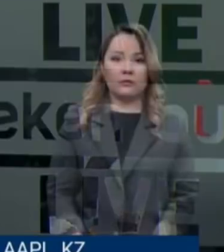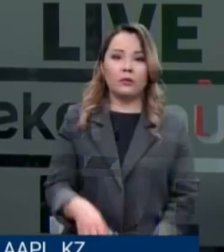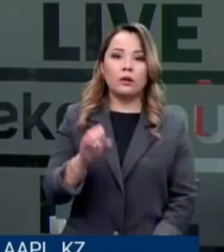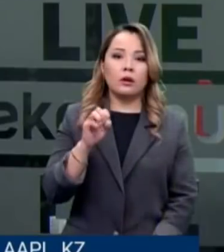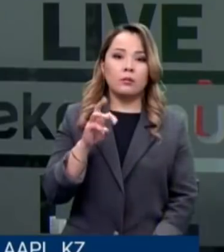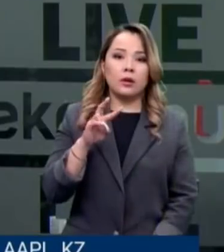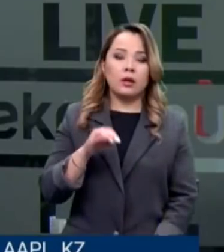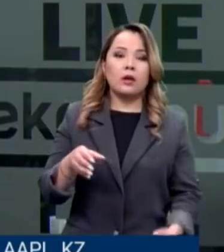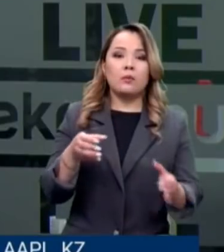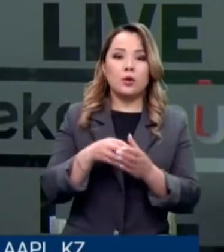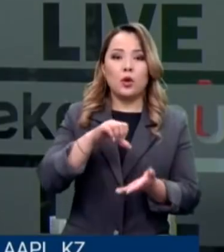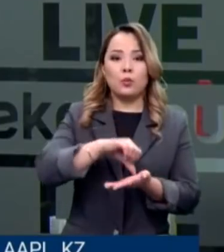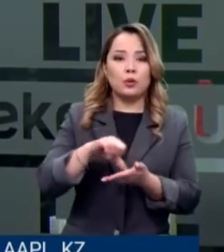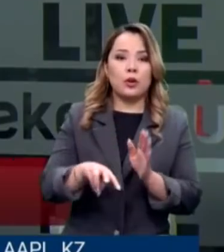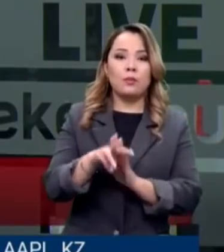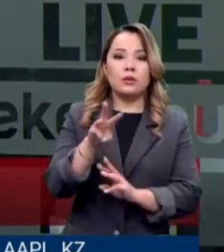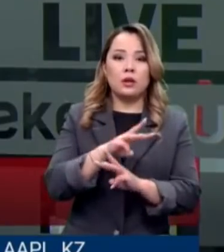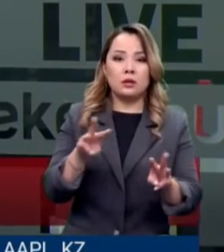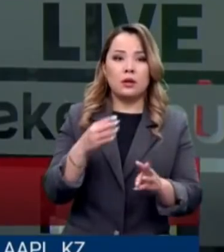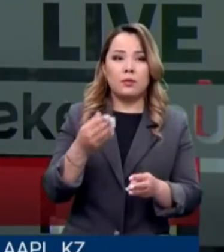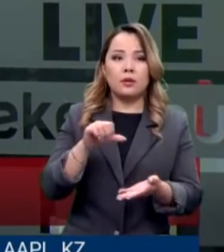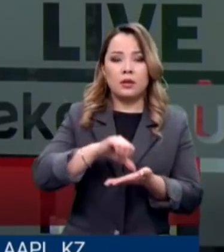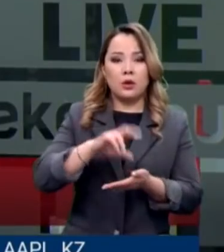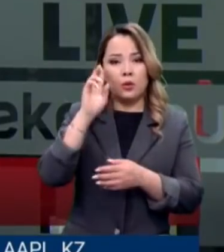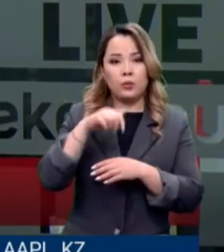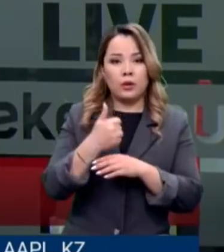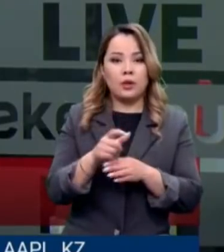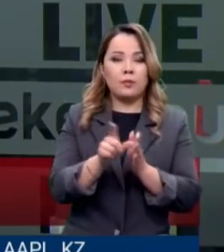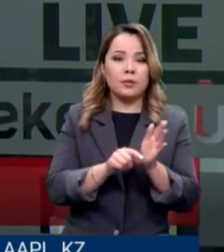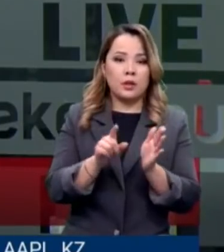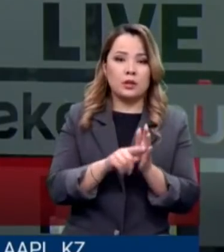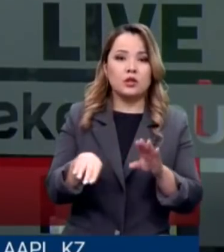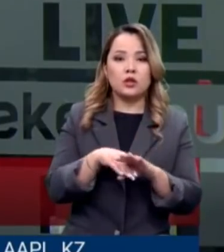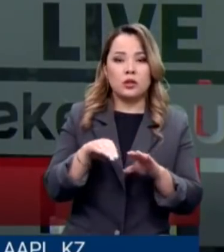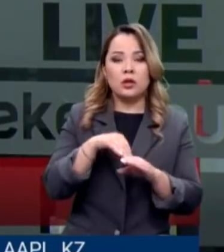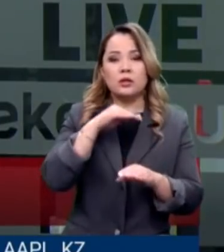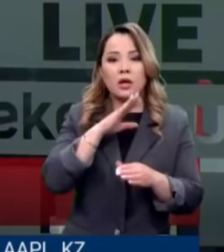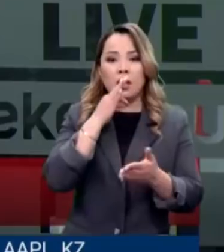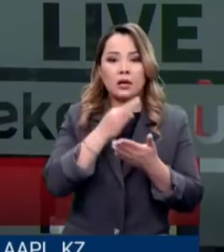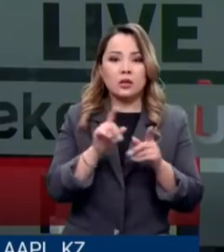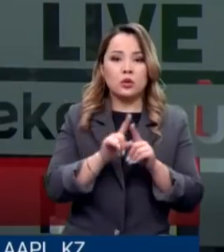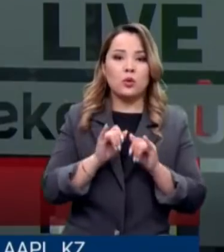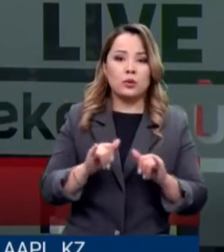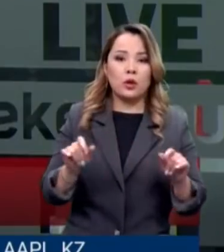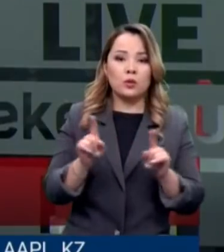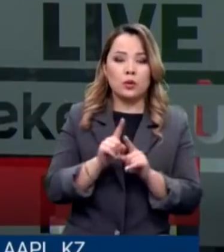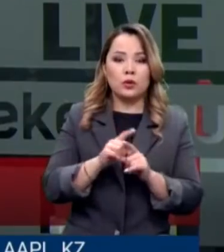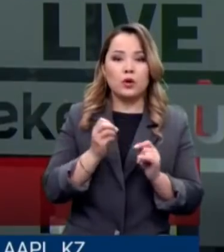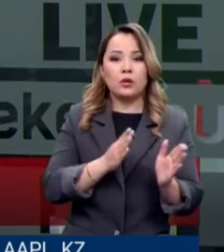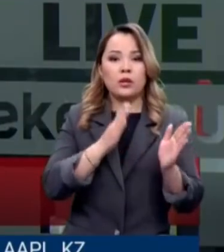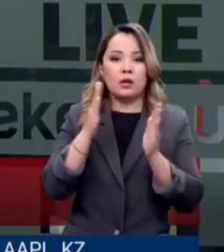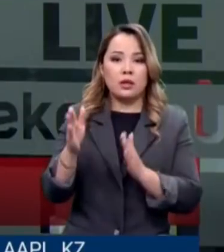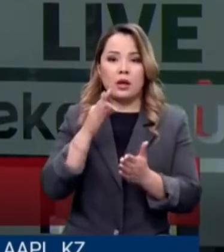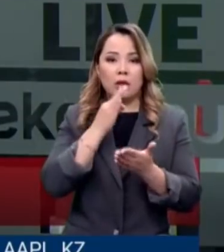Аманат партиясының мүшесі мәжілісмен Аманжан Жамалов үкіметті зейнетақы жинағының жеткілікті шегін артыру мерзімін тағы